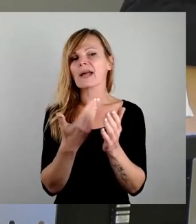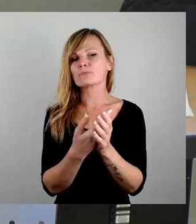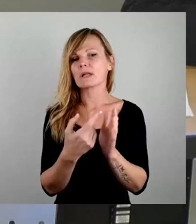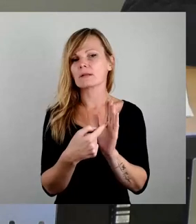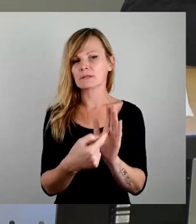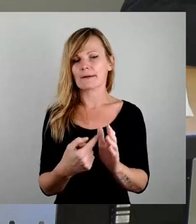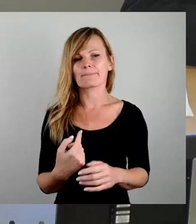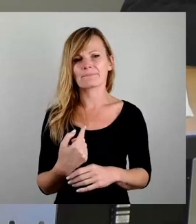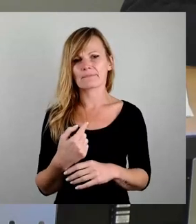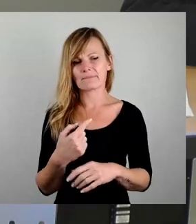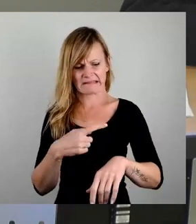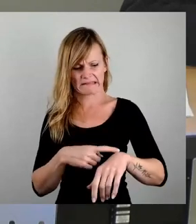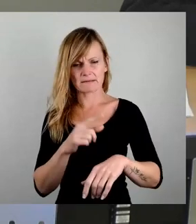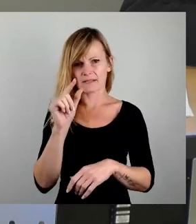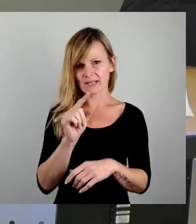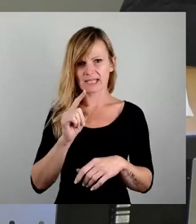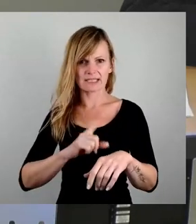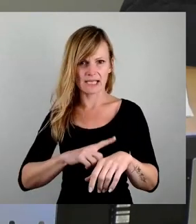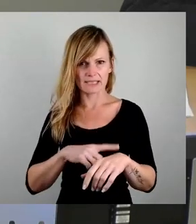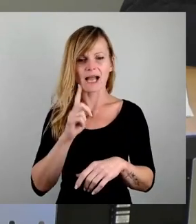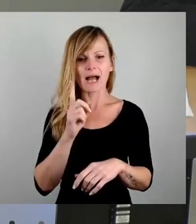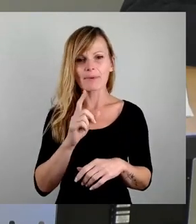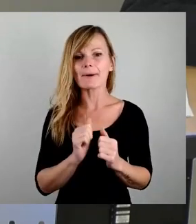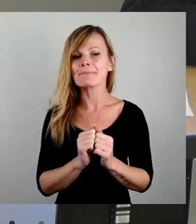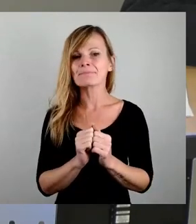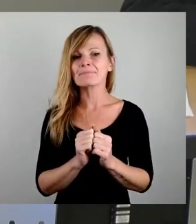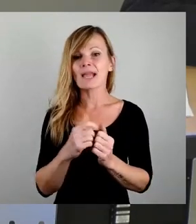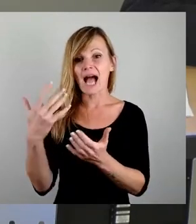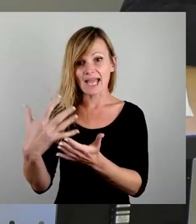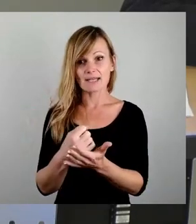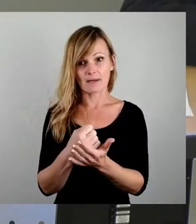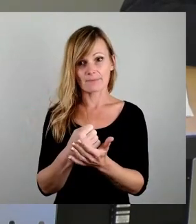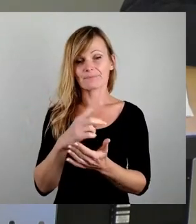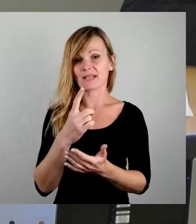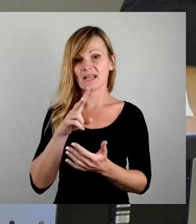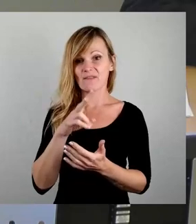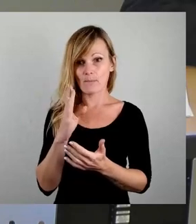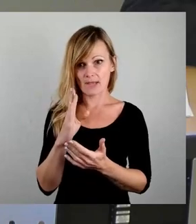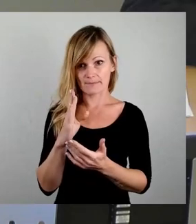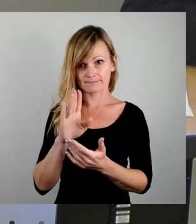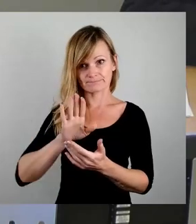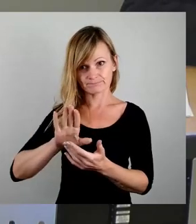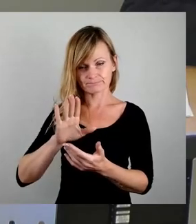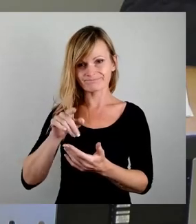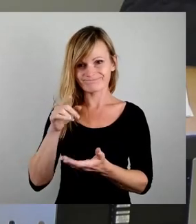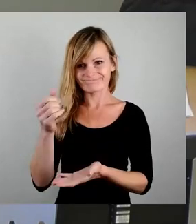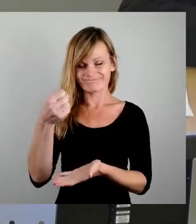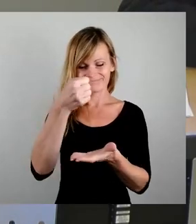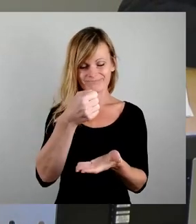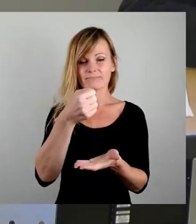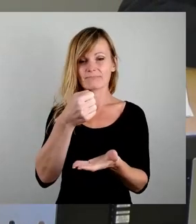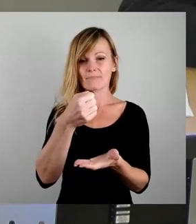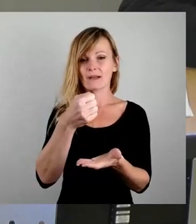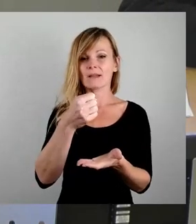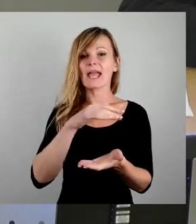sehr viel Zeit mehr. Aber von den Einnahmen, die die DVB hat, sind 50% überhaupt nicht